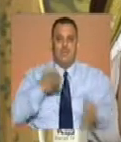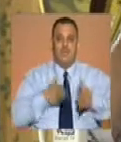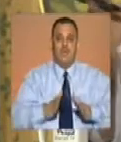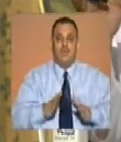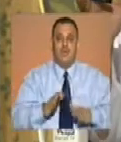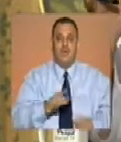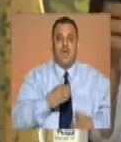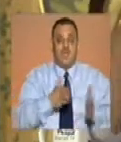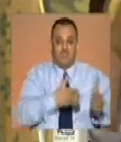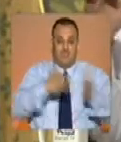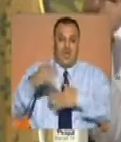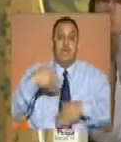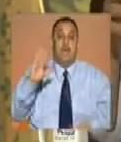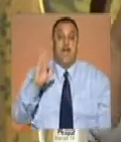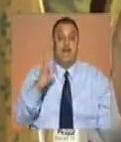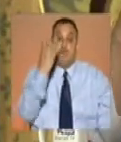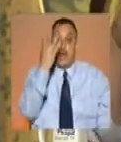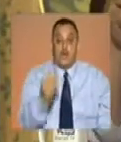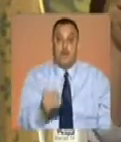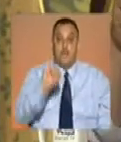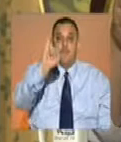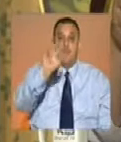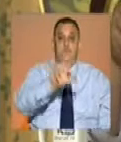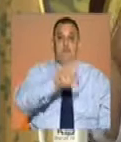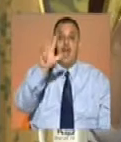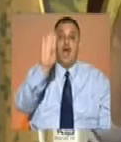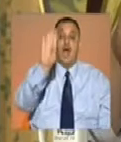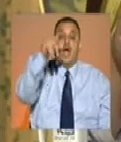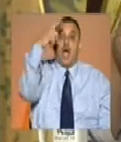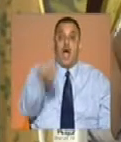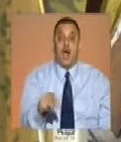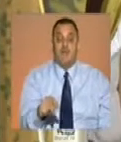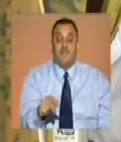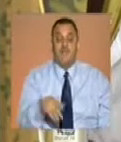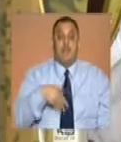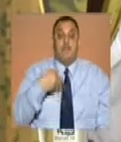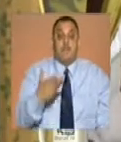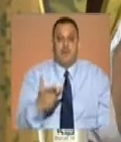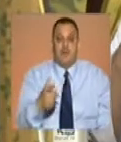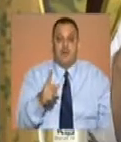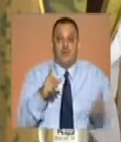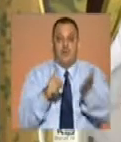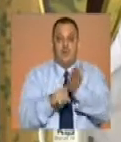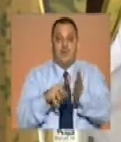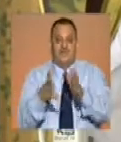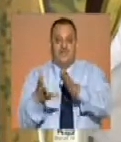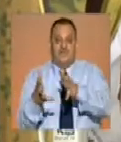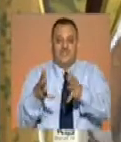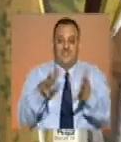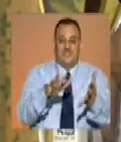ملاك تجنبي اسم ملاك، لأن من العلماء من حرمه منهم من كرهه، على العموم محل شبهة، لأن